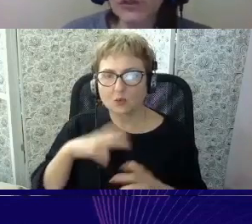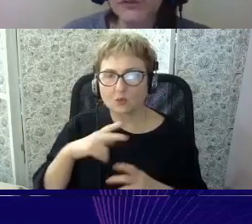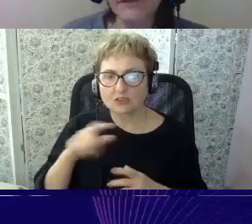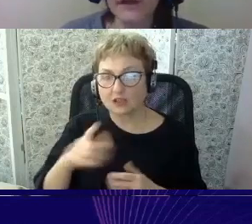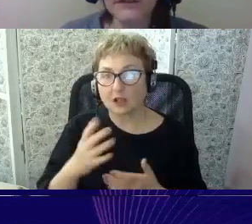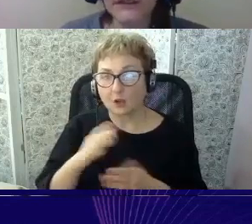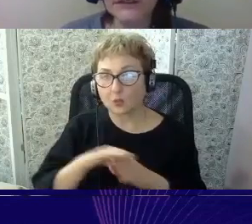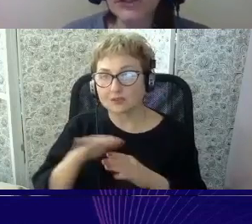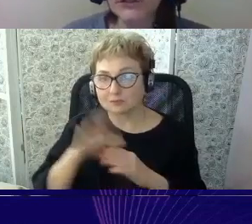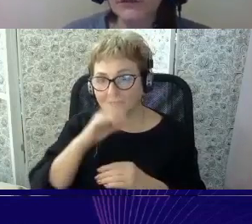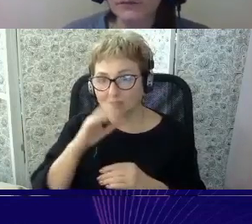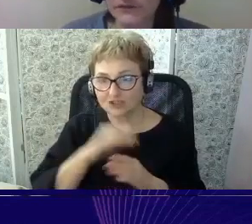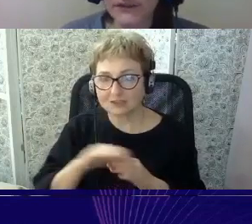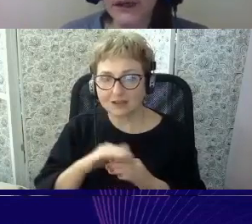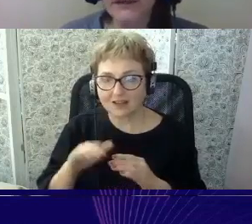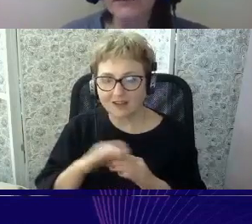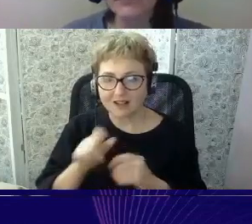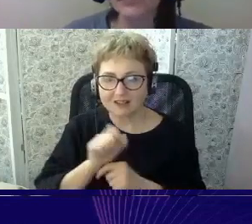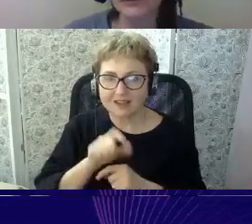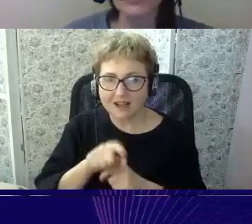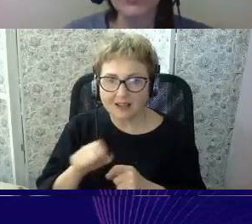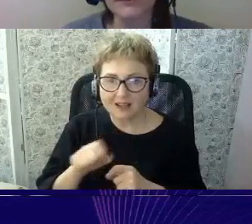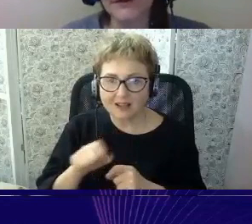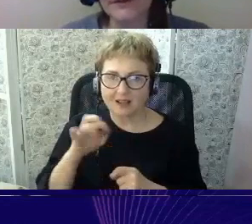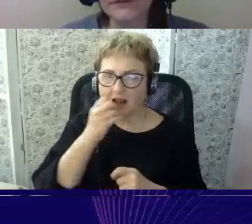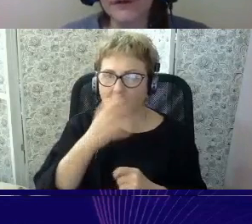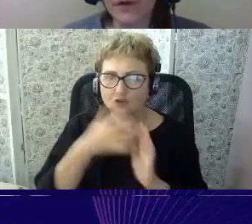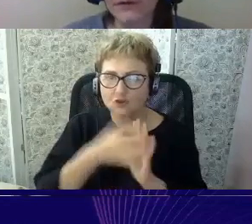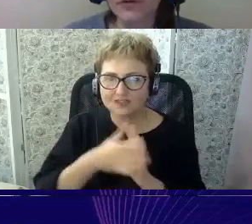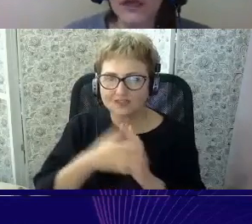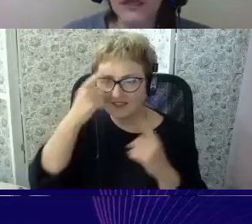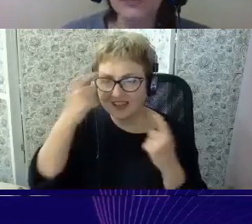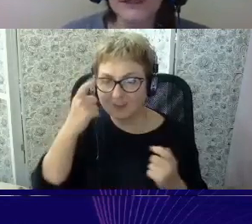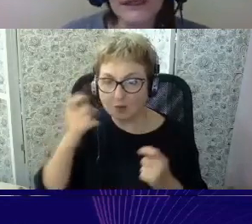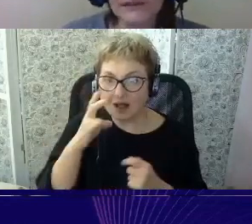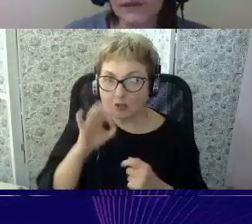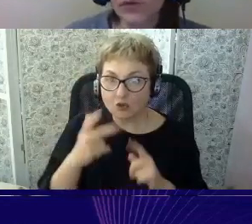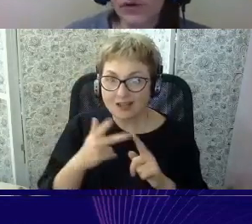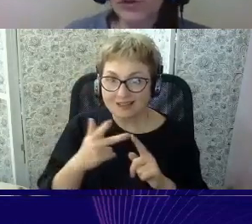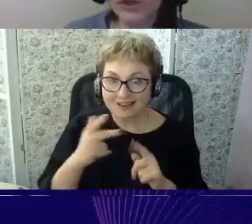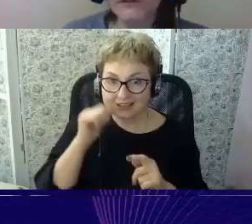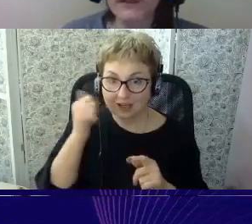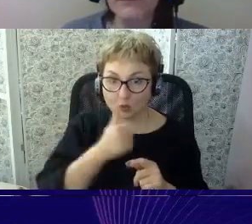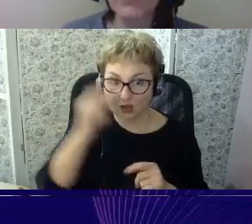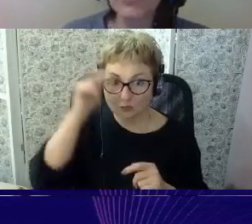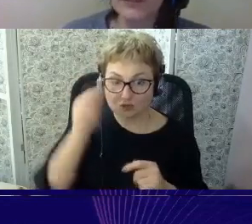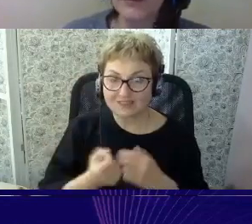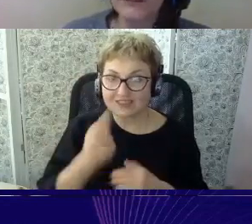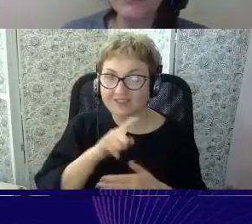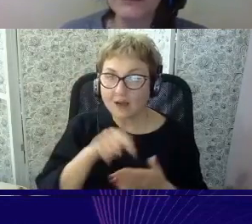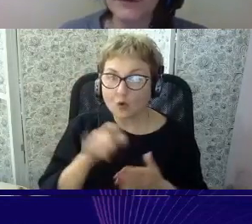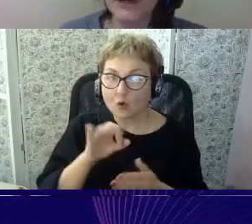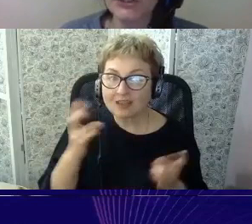она успешно справлялась с теоретическими заданиями, то есть она хорошо осваивала информацию. Но на третьем году обучения встал вопрос